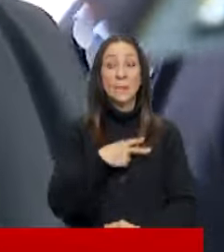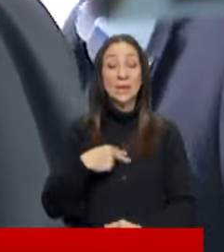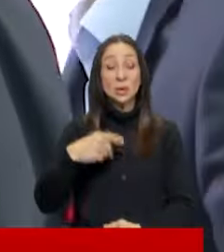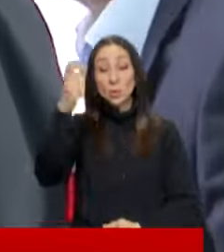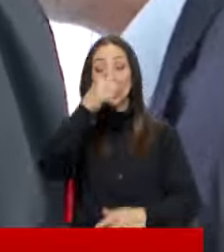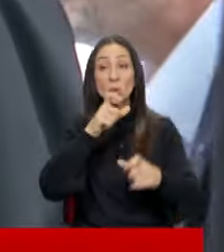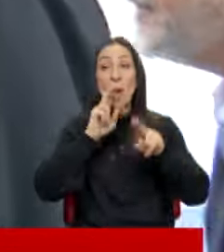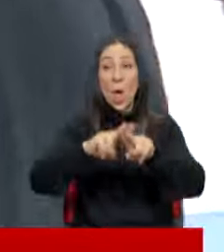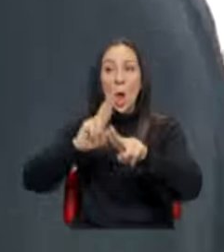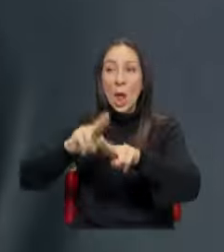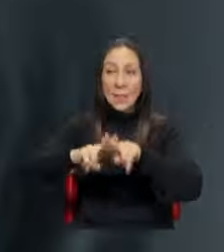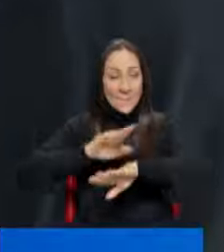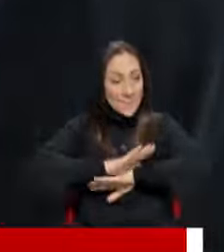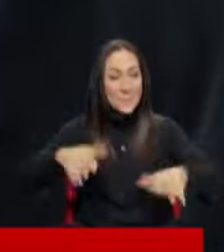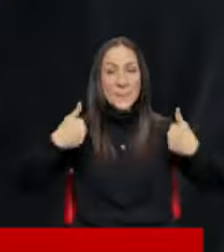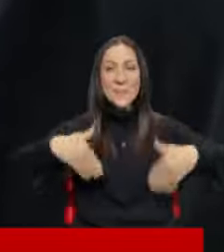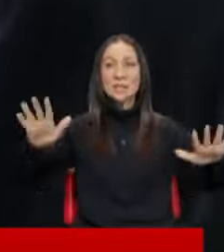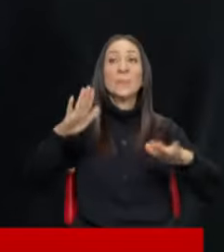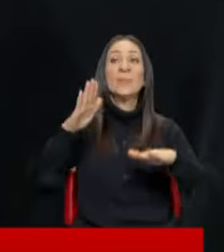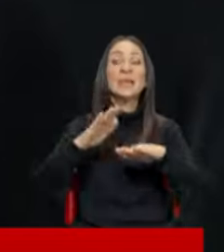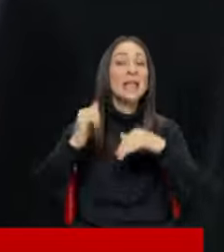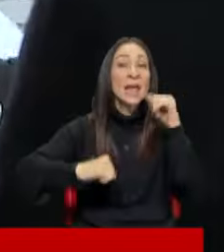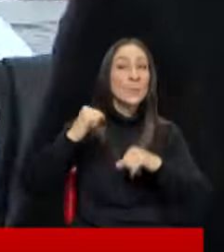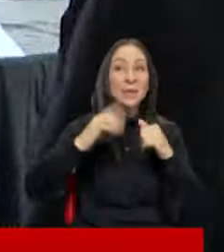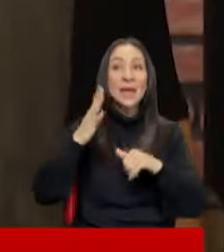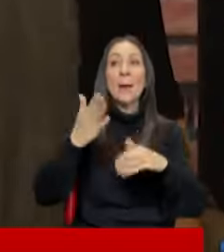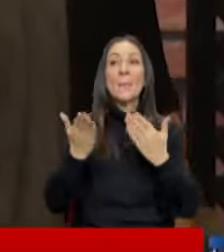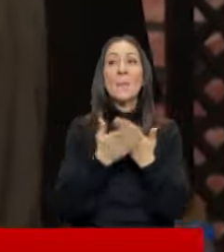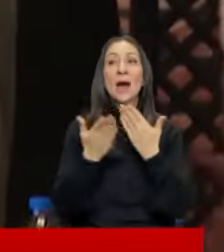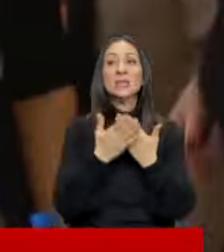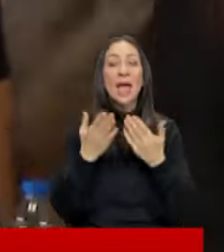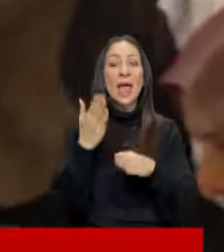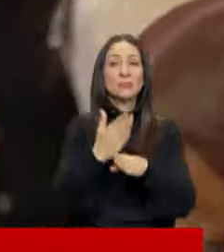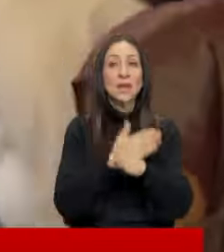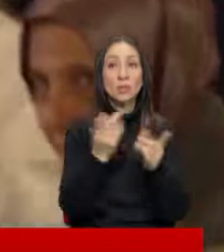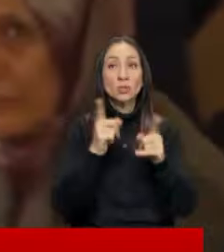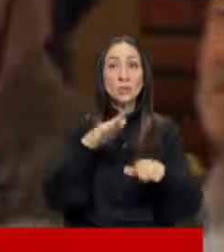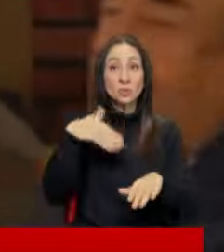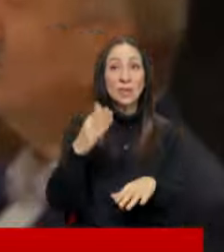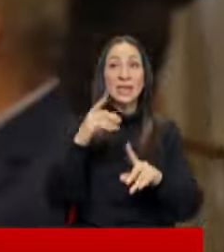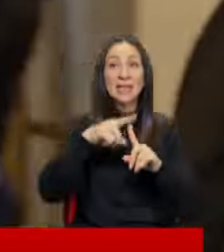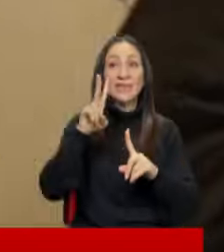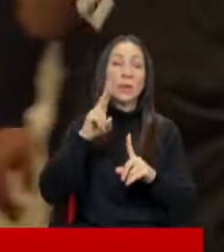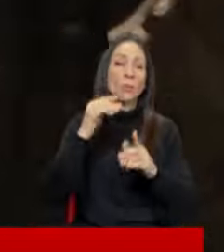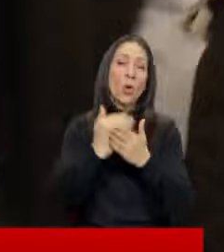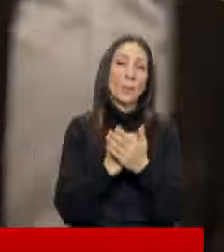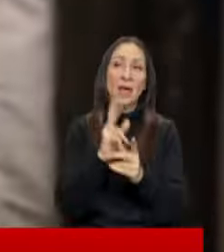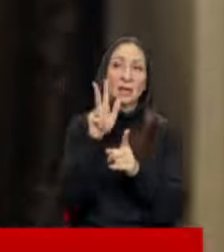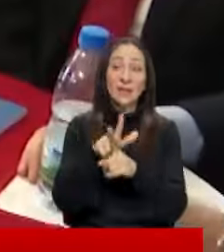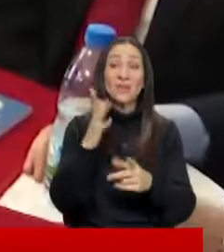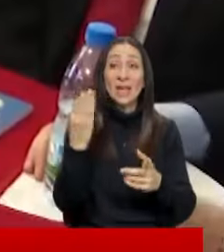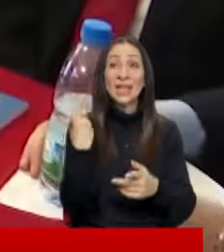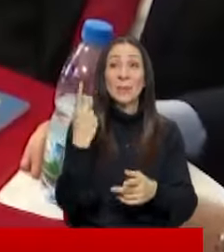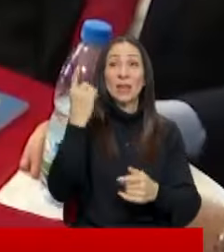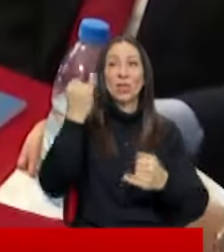Belediyeciliğimi Türkiye'ye öğretip bırakacağım diyen Yavaş'ın rakibi Altınok da Kahramanmaraş Hemşeri buluşmasından sonra televizyon programına katıldı ve